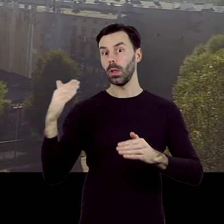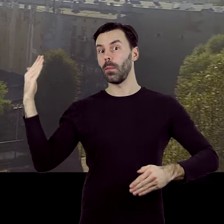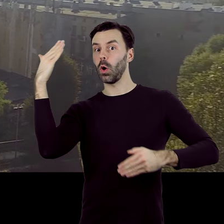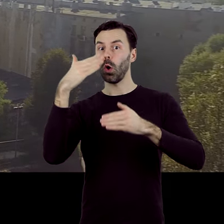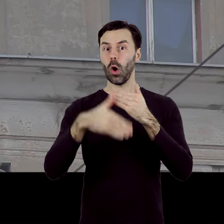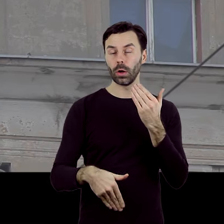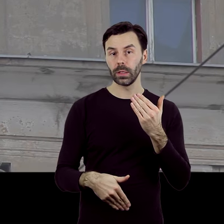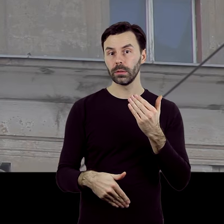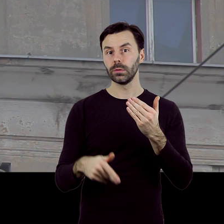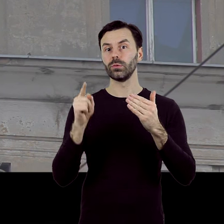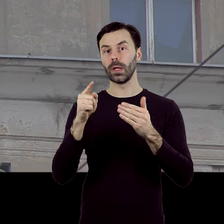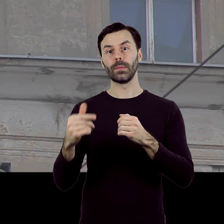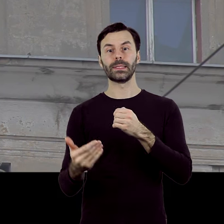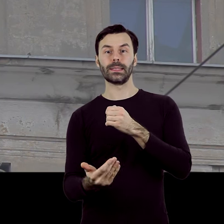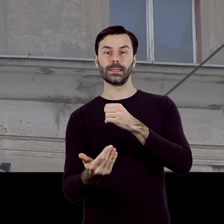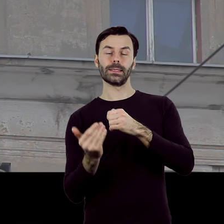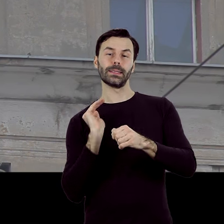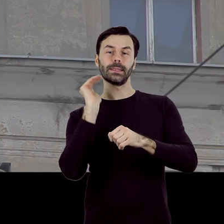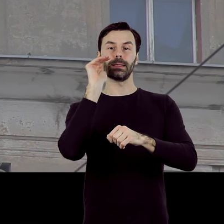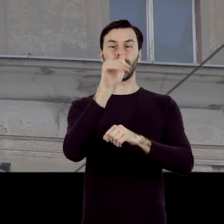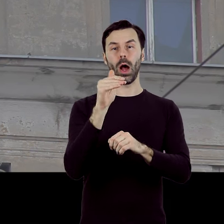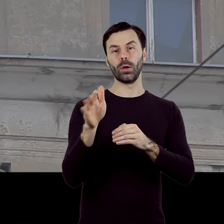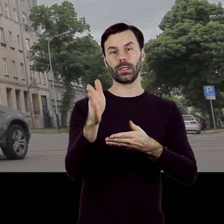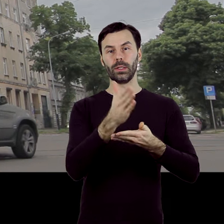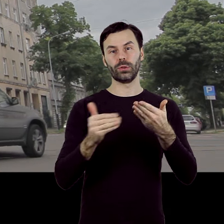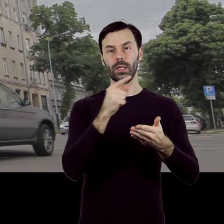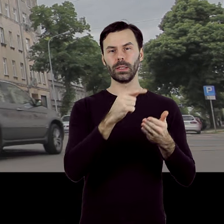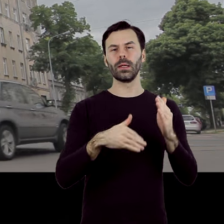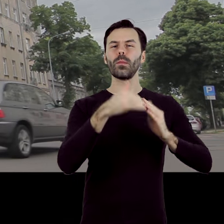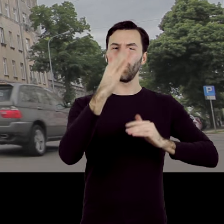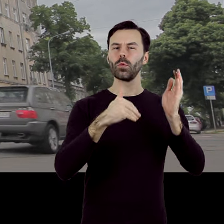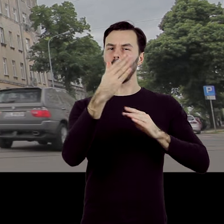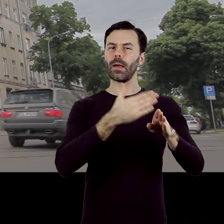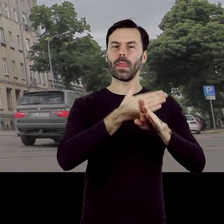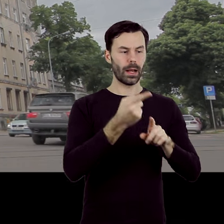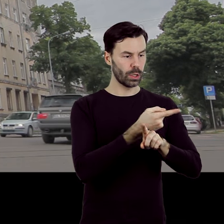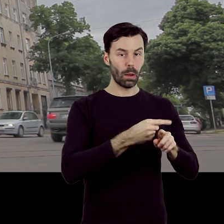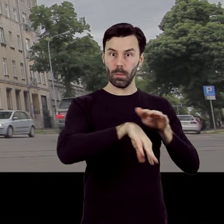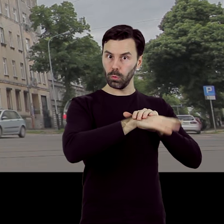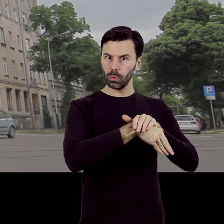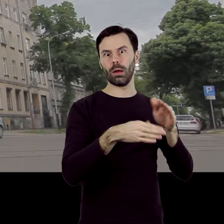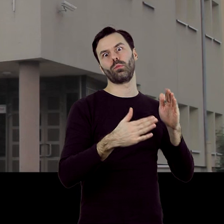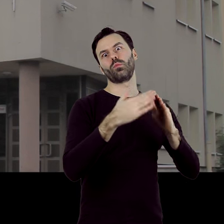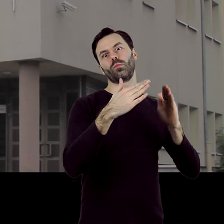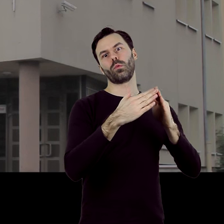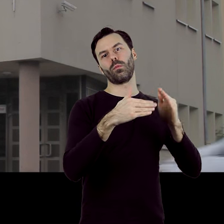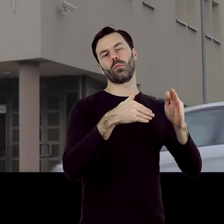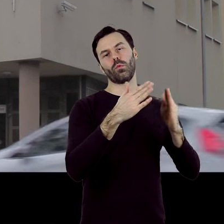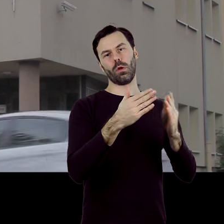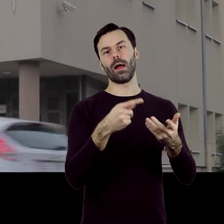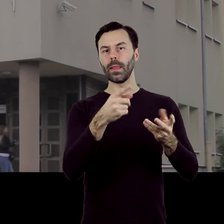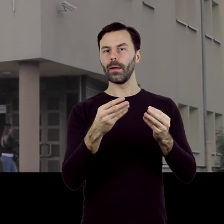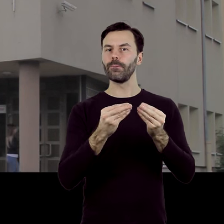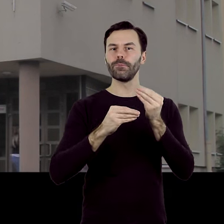nowej rzeczywistości, w zachodniej części Łodzi, zabudowywane były pozostałe puste działki. Powstają w większej